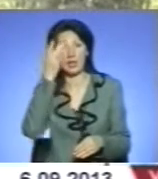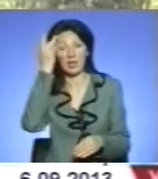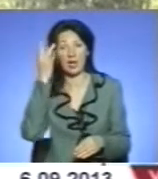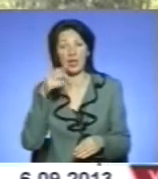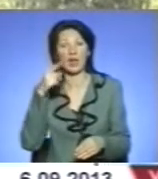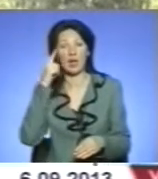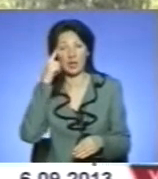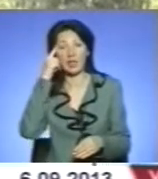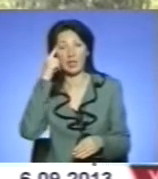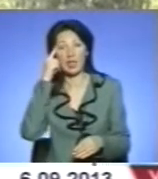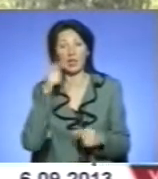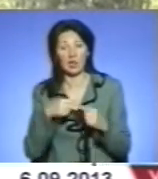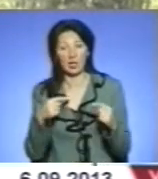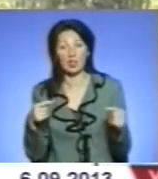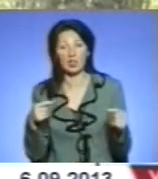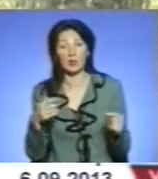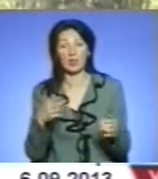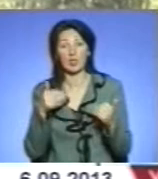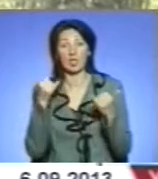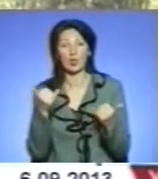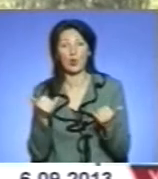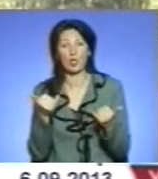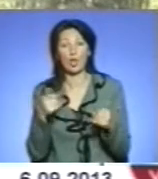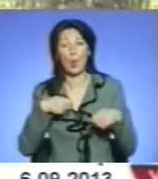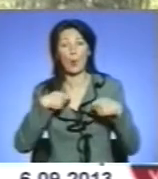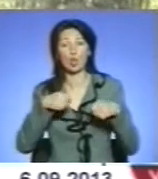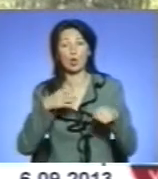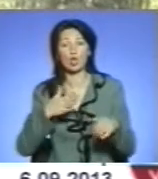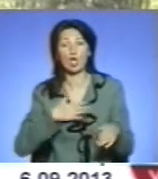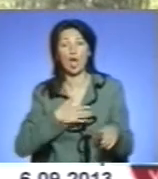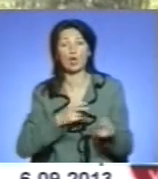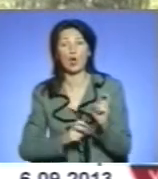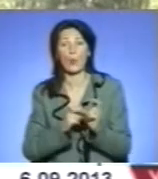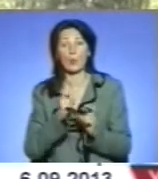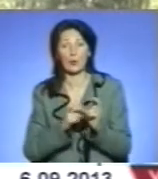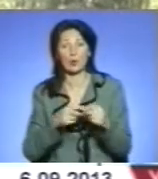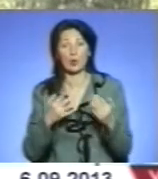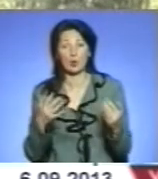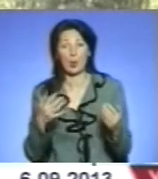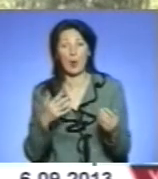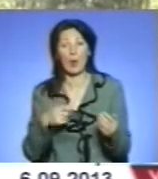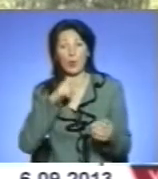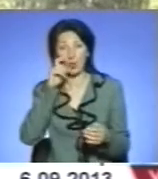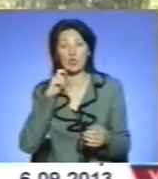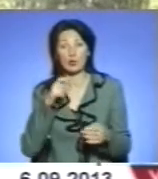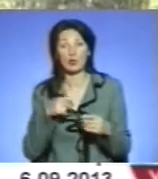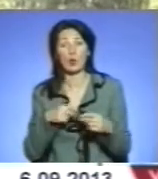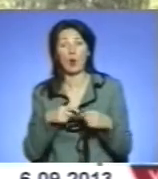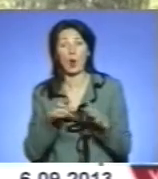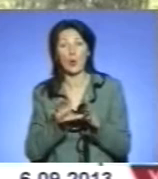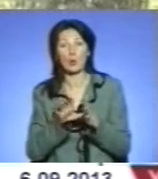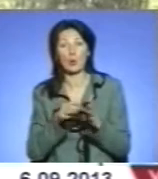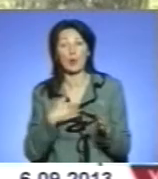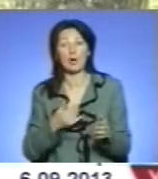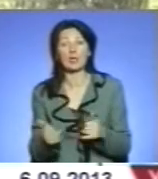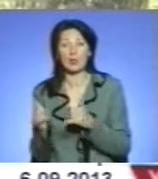Китай і тому подібне. І на сьогодні, продаючи нашу продукцію, українську продукцію, ми забезпечуємо валютну